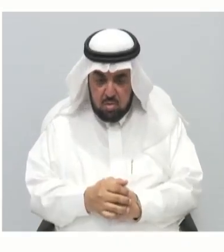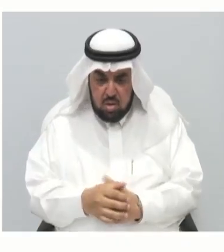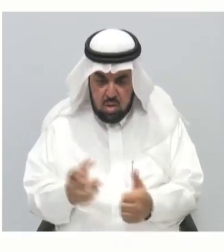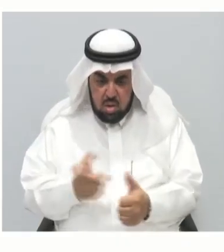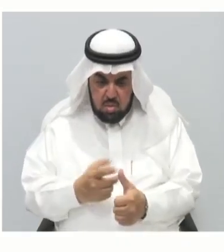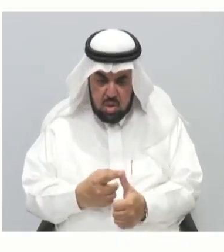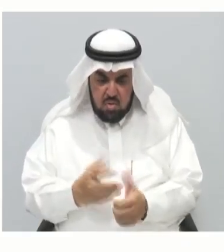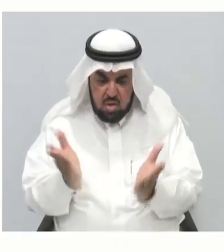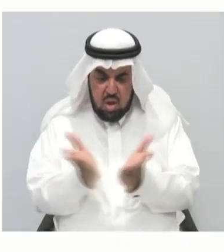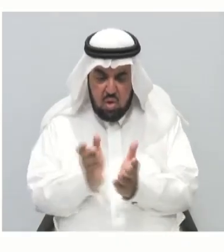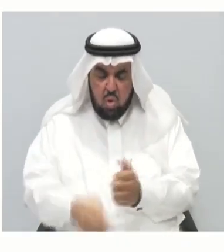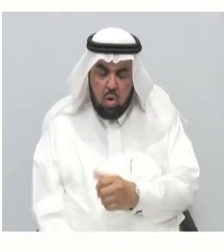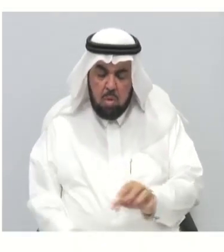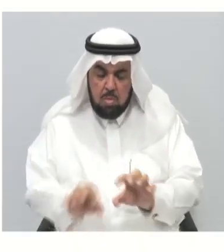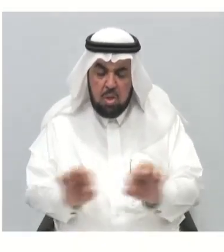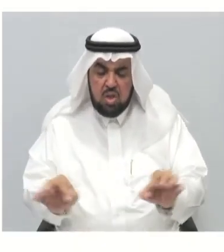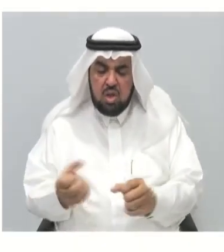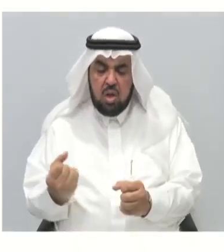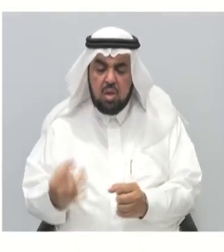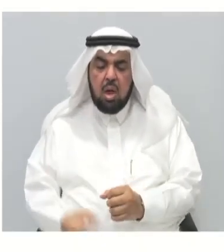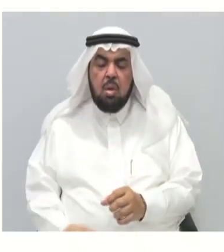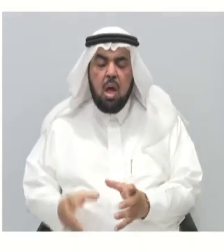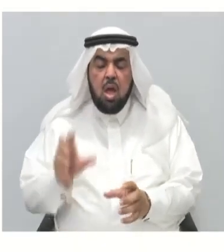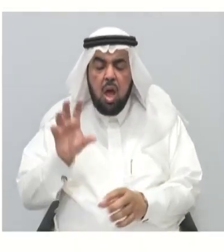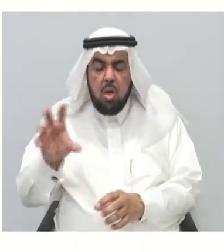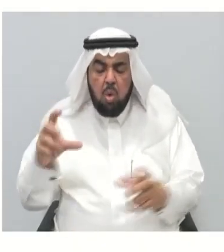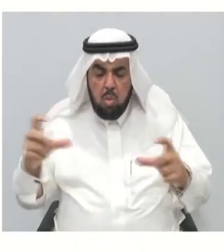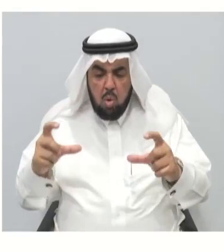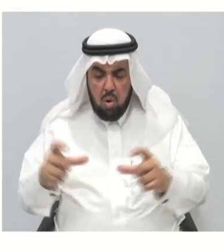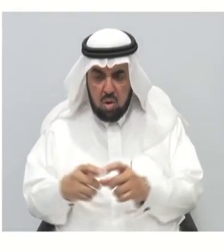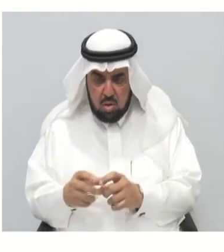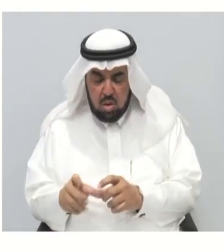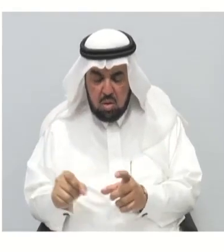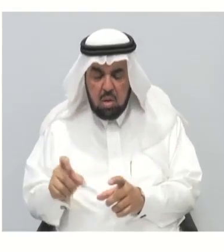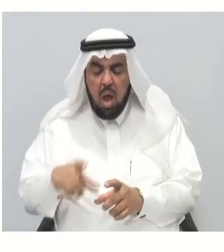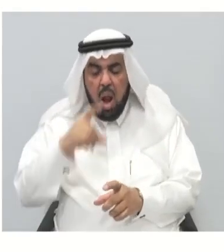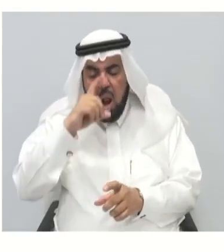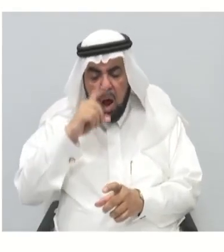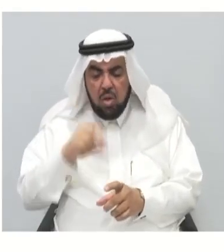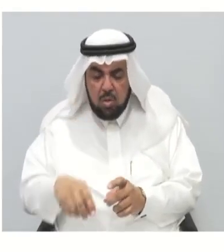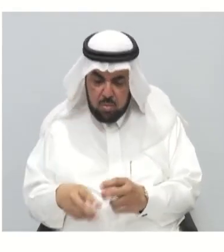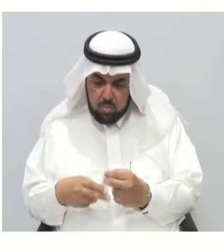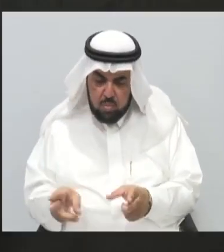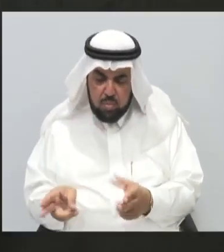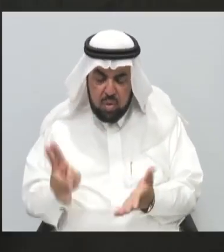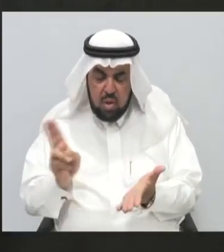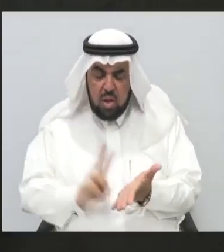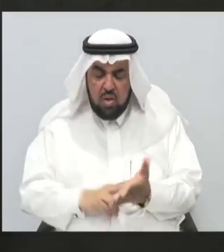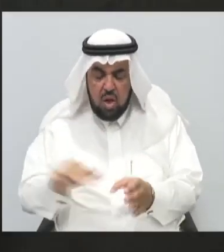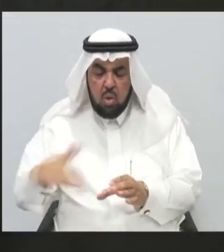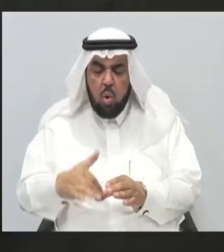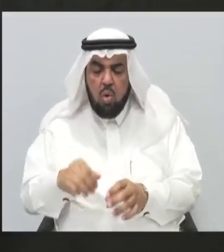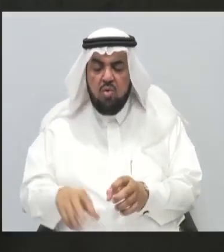في درسنا اليوم بانشاء حساب طبعا اي موقع نحن ندخل في لابد ان نقوم بنعمل او تسجيل دخول